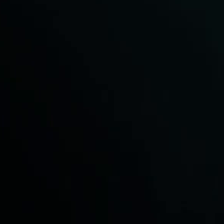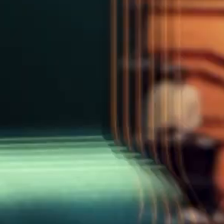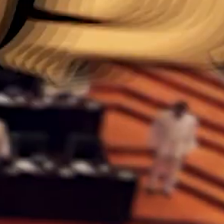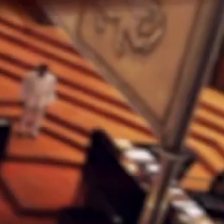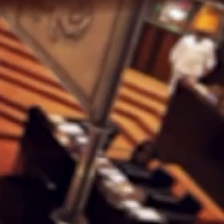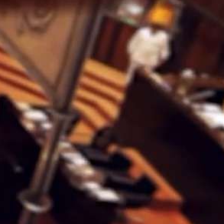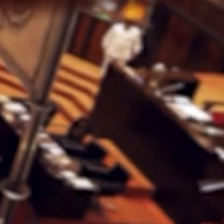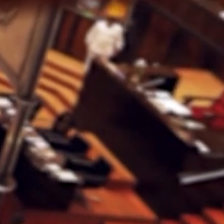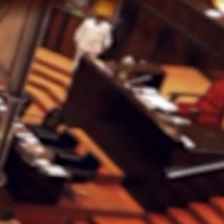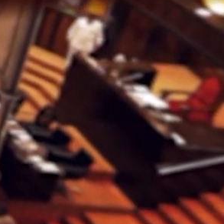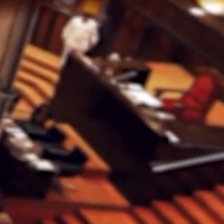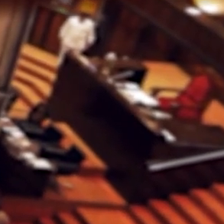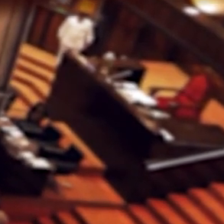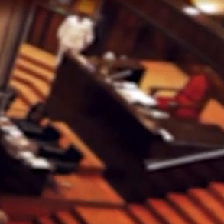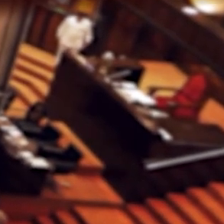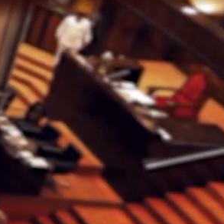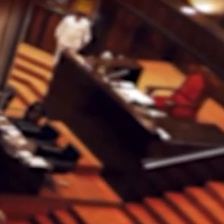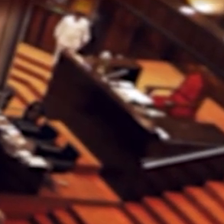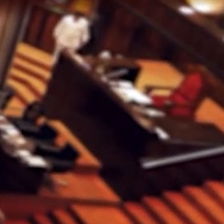බයන්නේ.